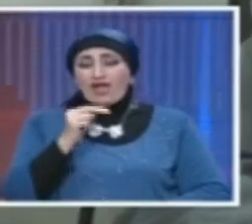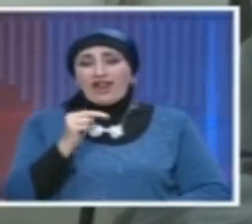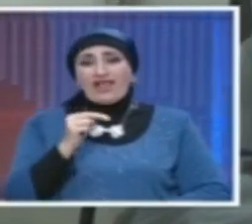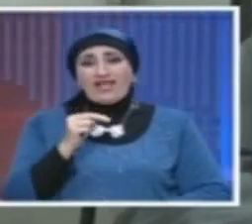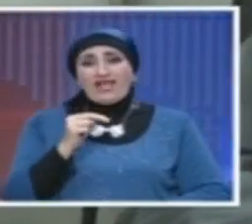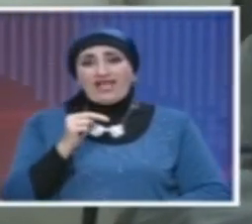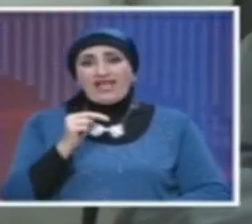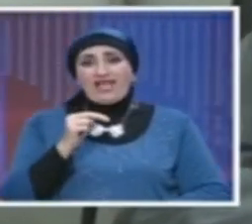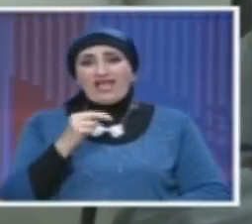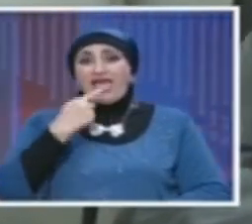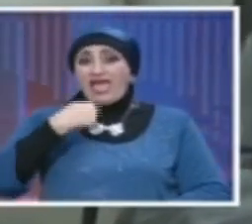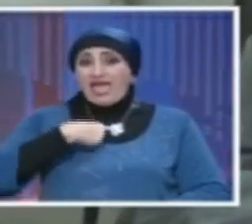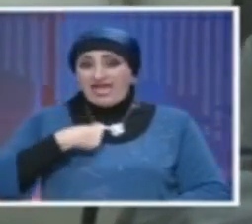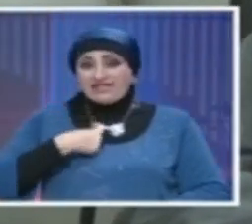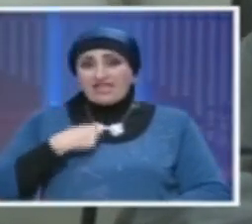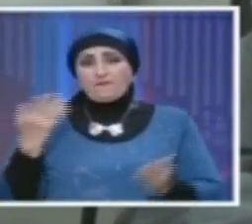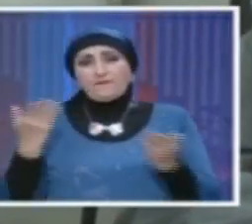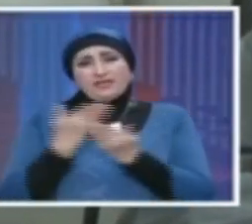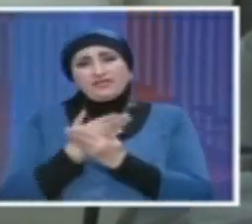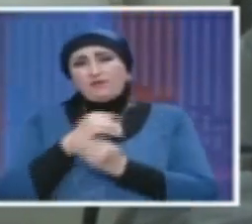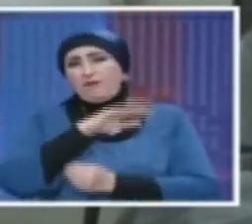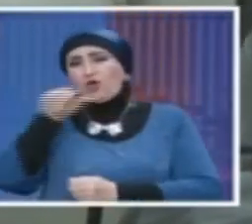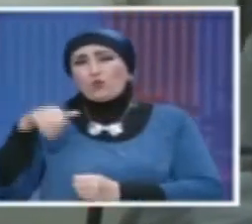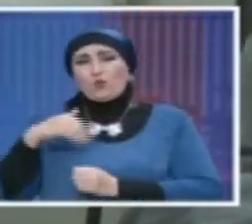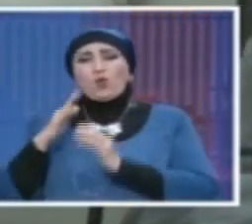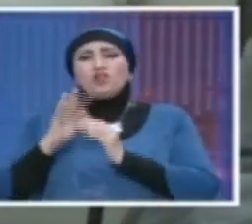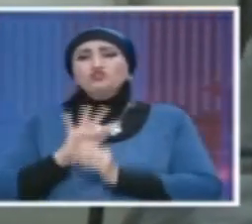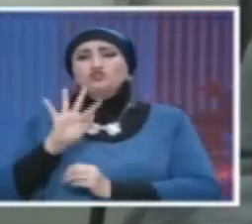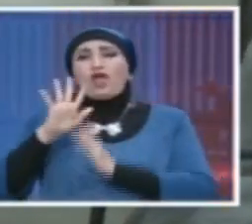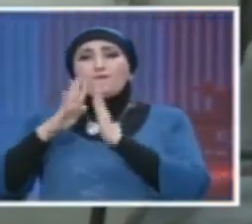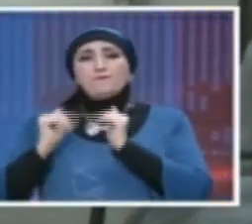أنا بالنيابة عن كل المصريين